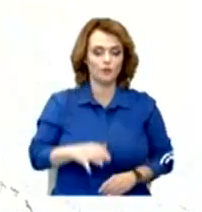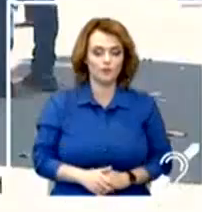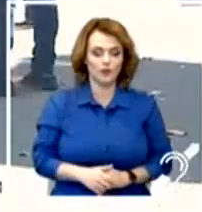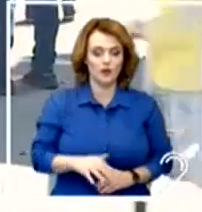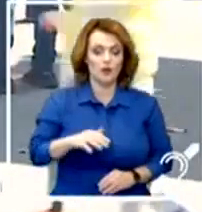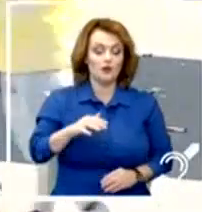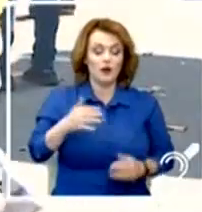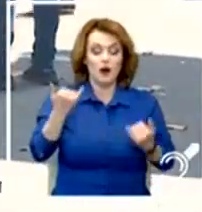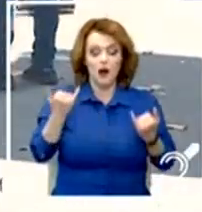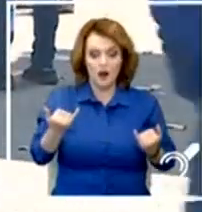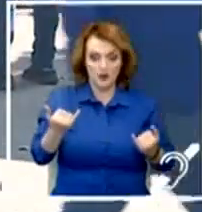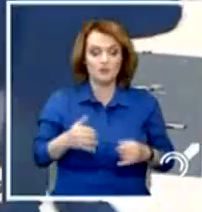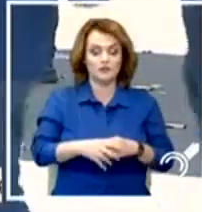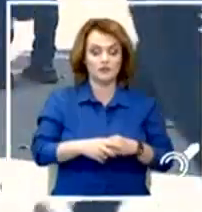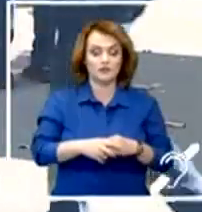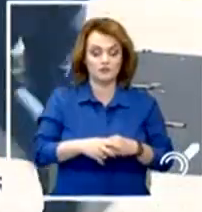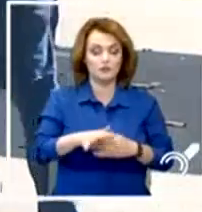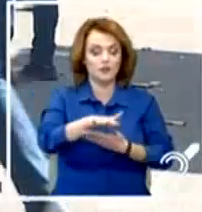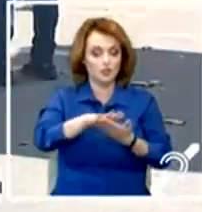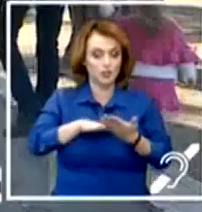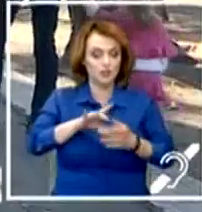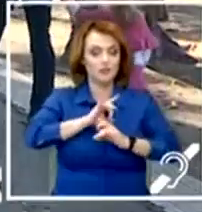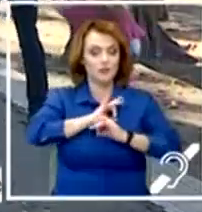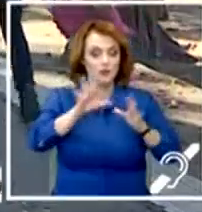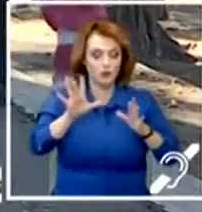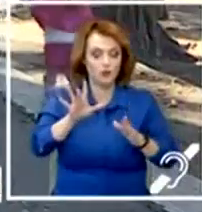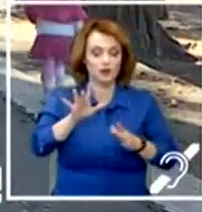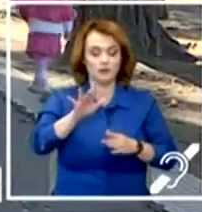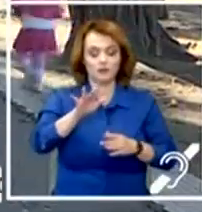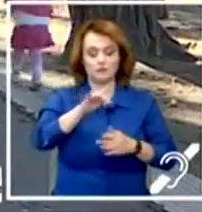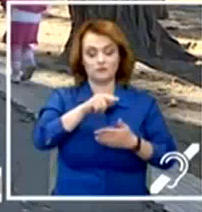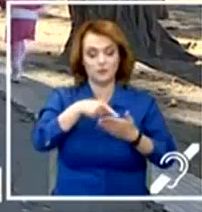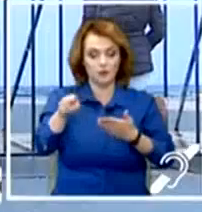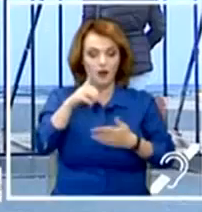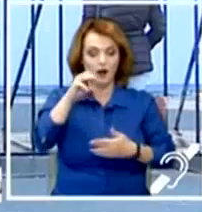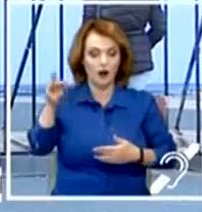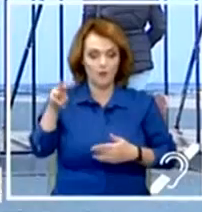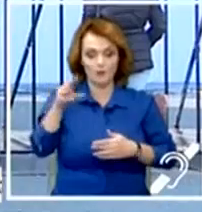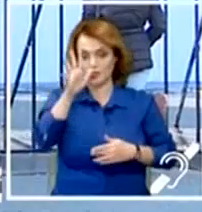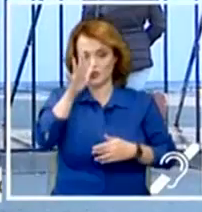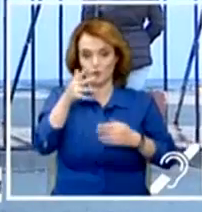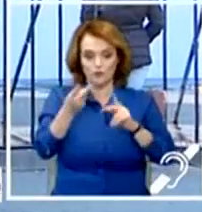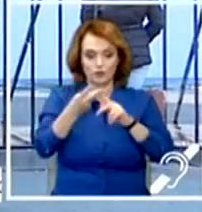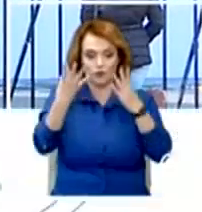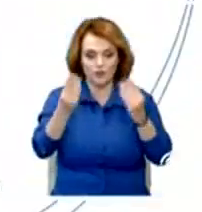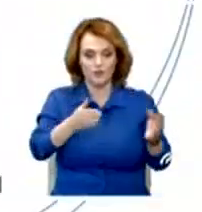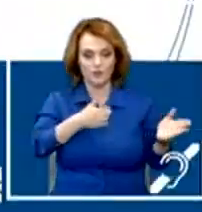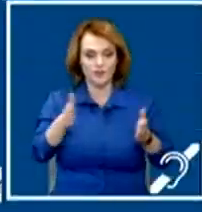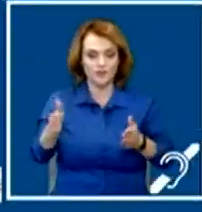Mii de oameni s-au adunat la această oră în centrul Chișinăului pentru a sărbători pentru a doua zi la rând hramul orașului.